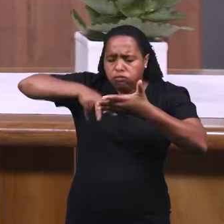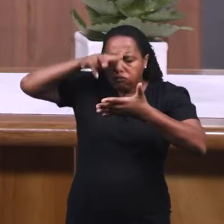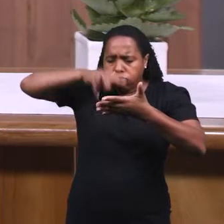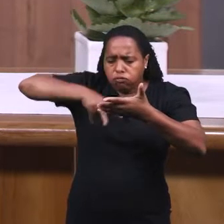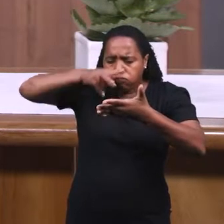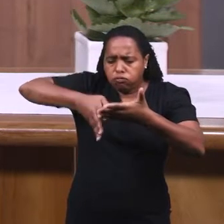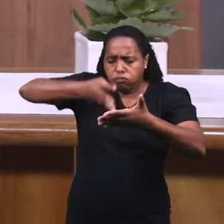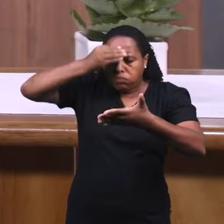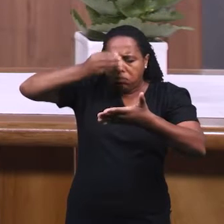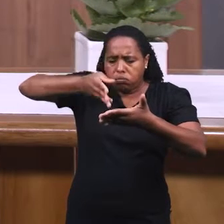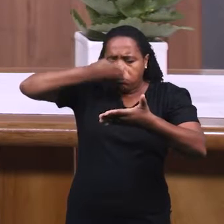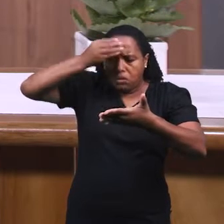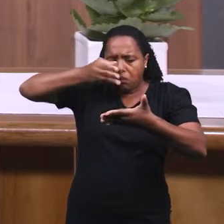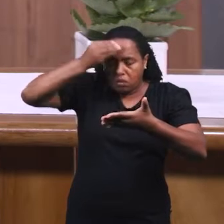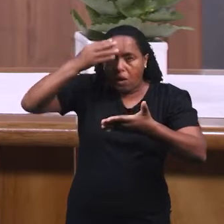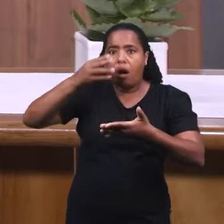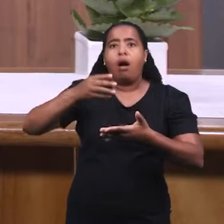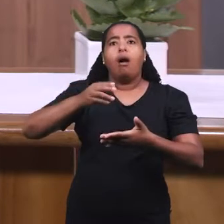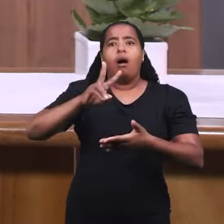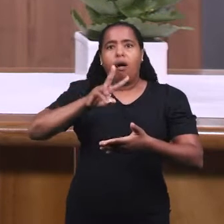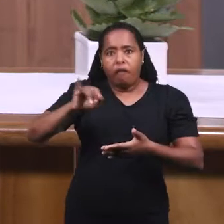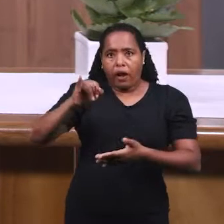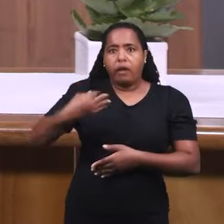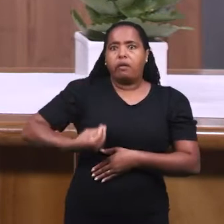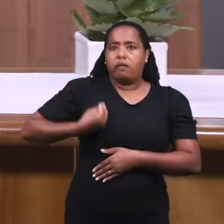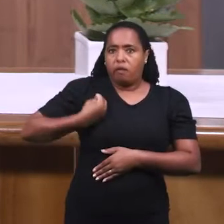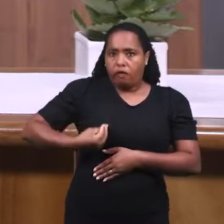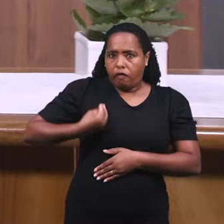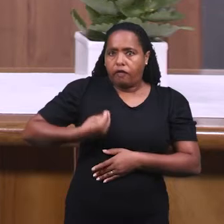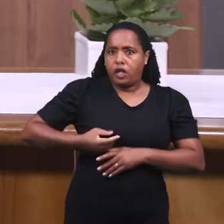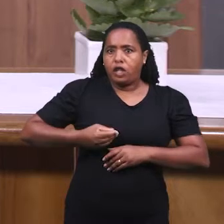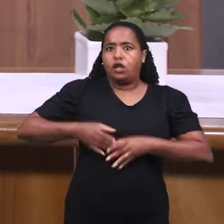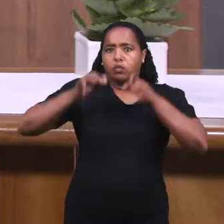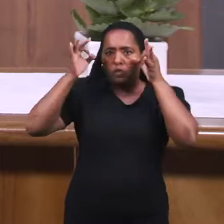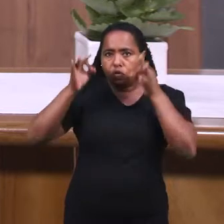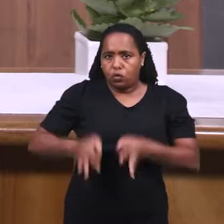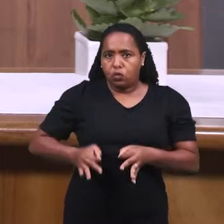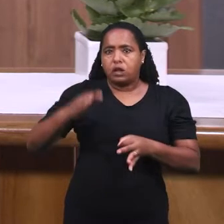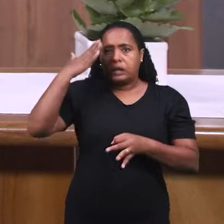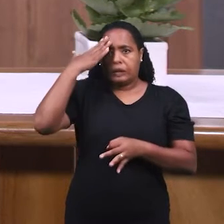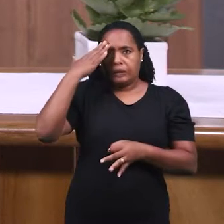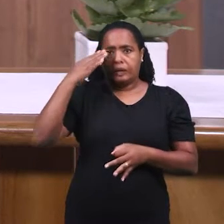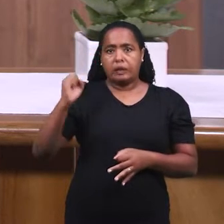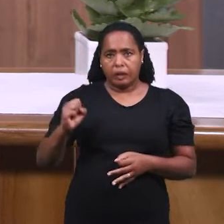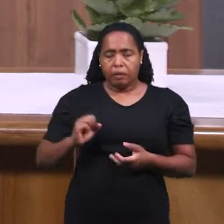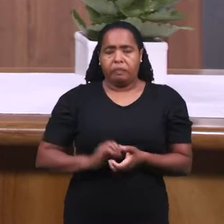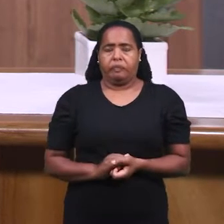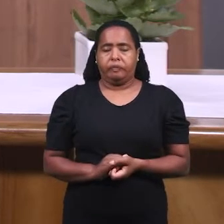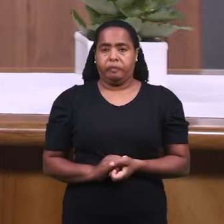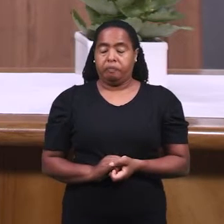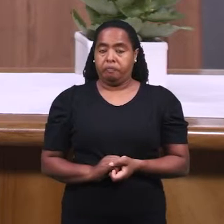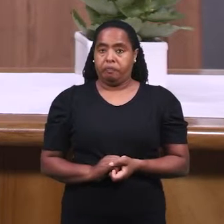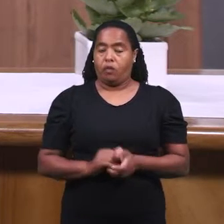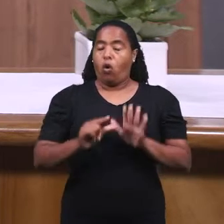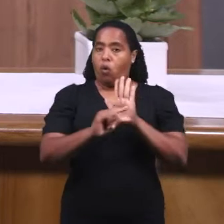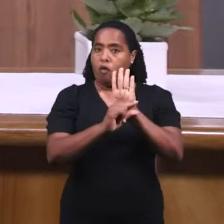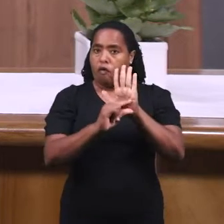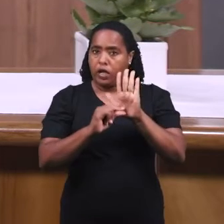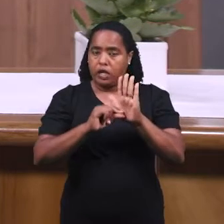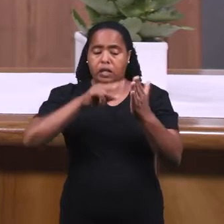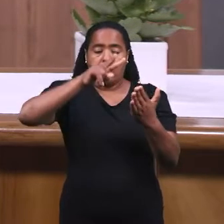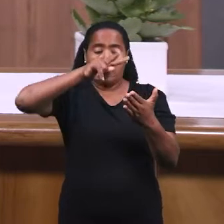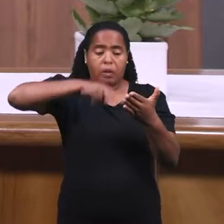иметь жизнь мудрую, да, это ясно в том стихе,